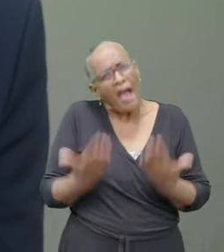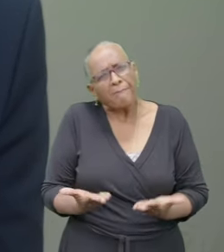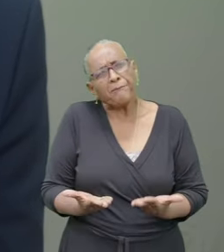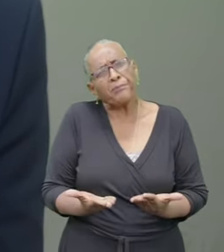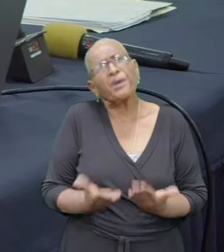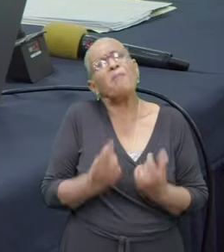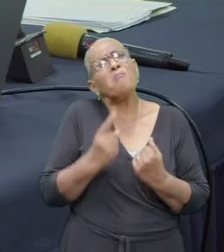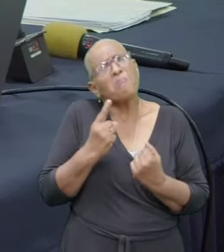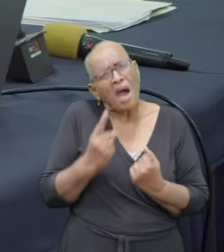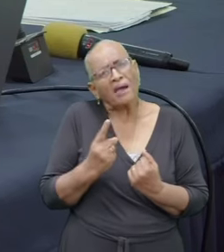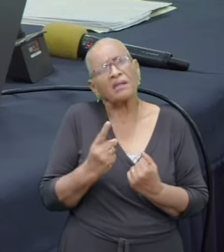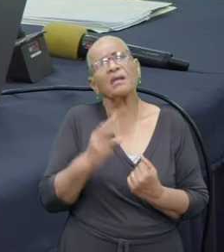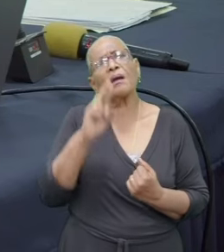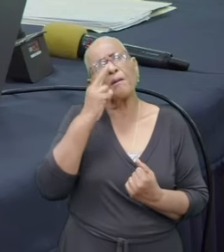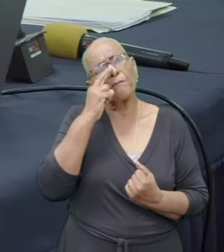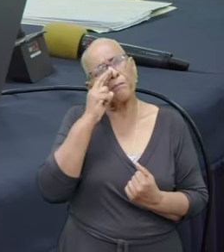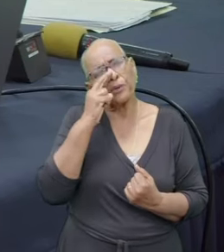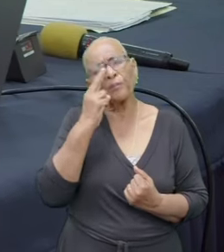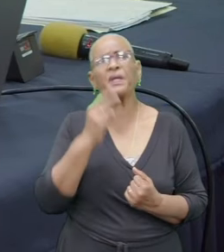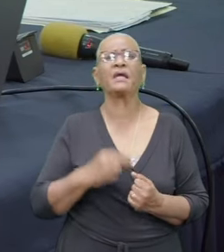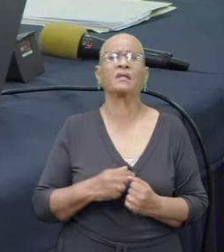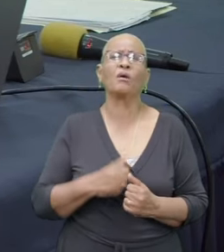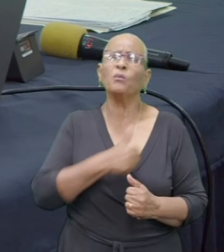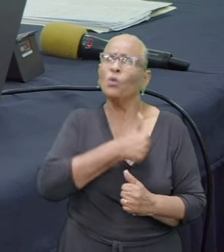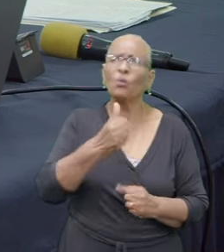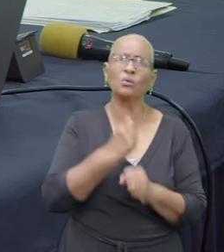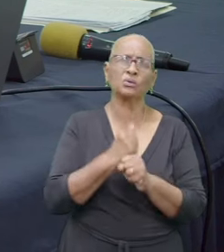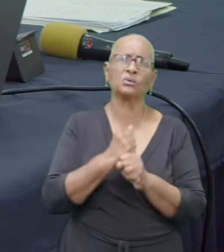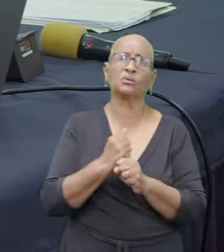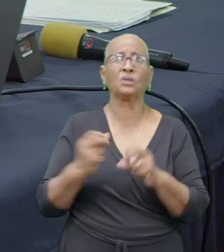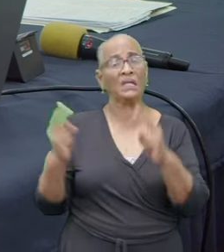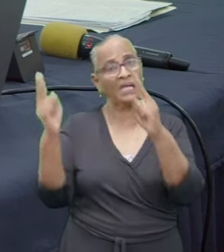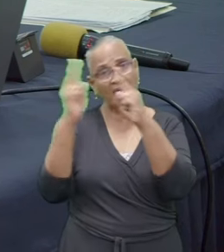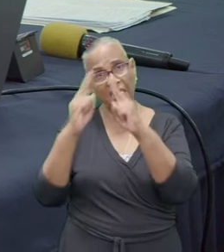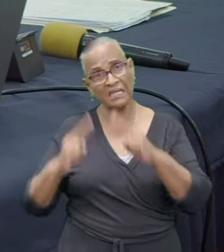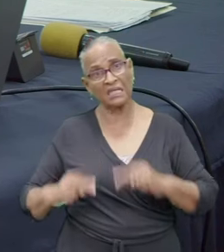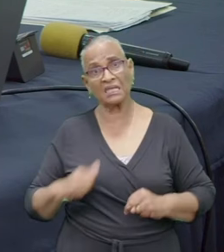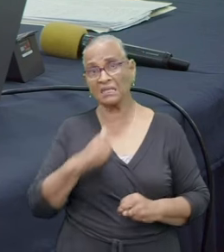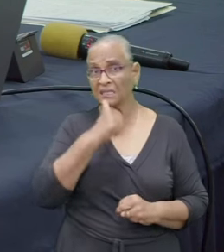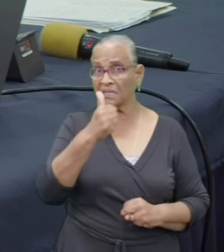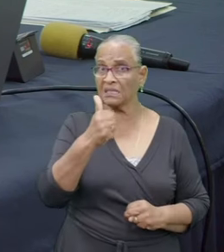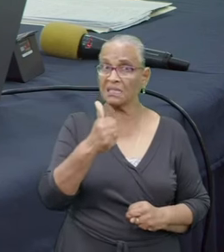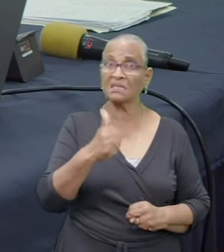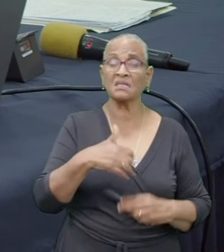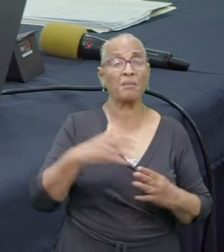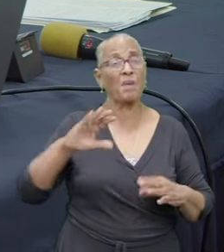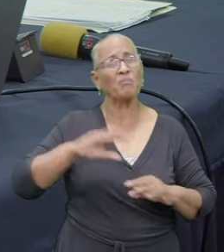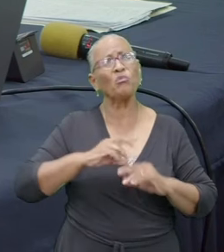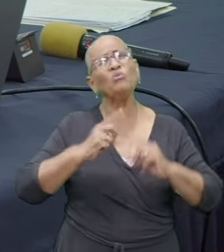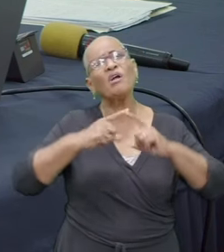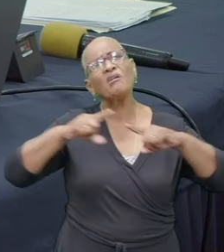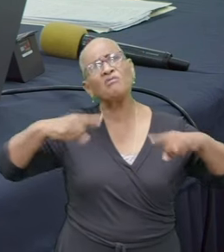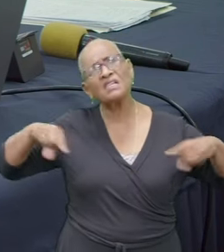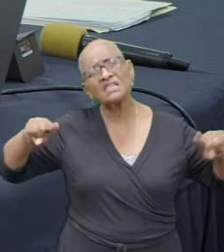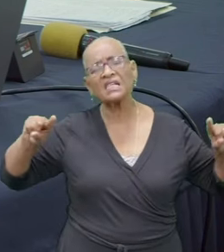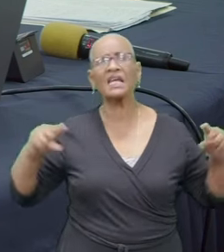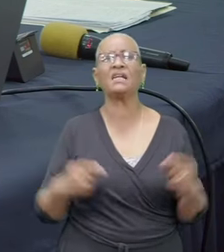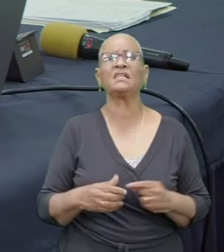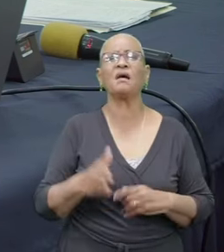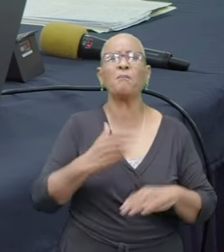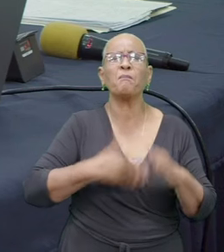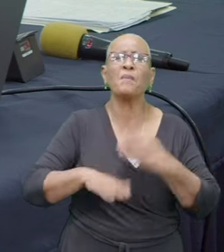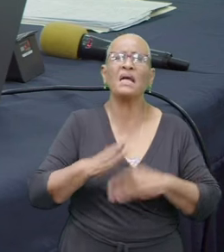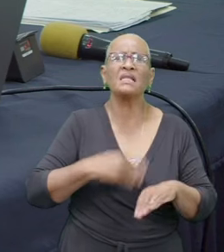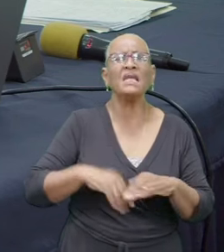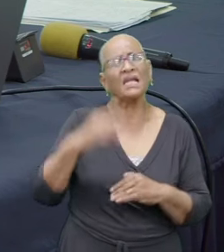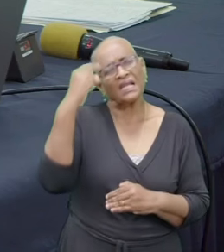De organisaties internationaal geven ook aan. Je moet rekening houden met push- en pull-factoren. Push- en pull-factoren.